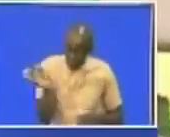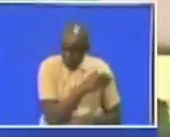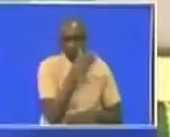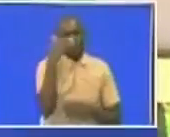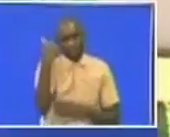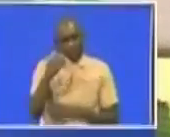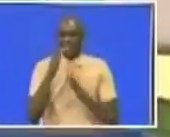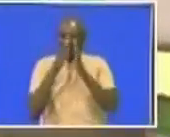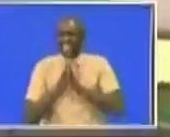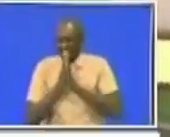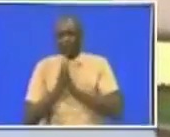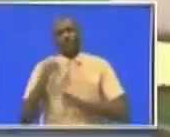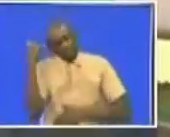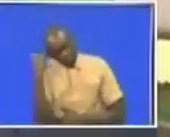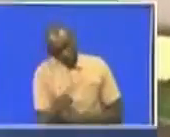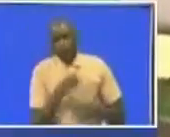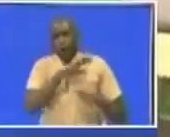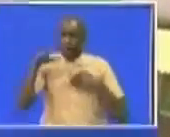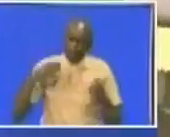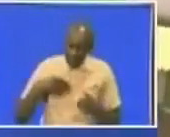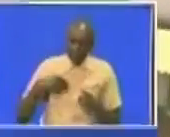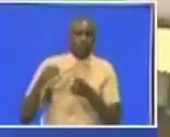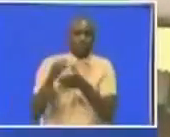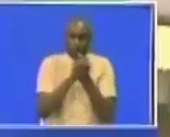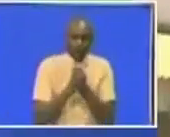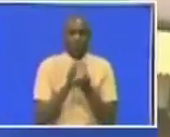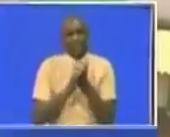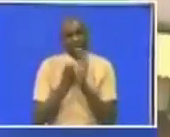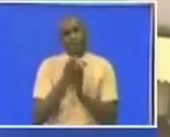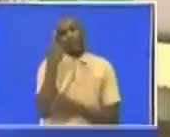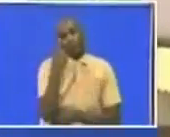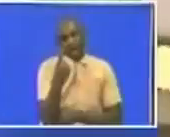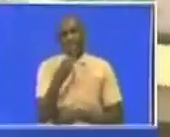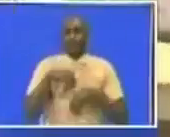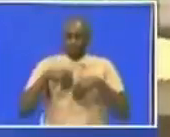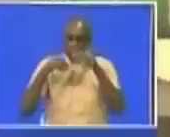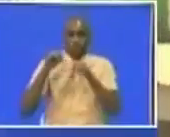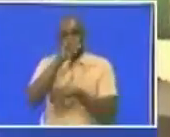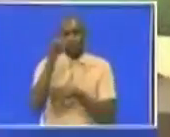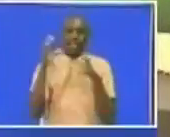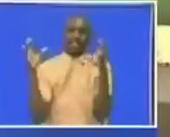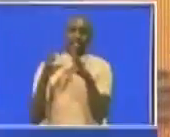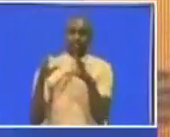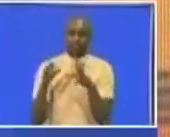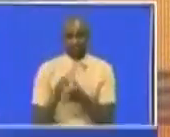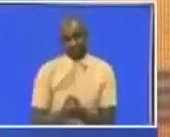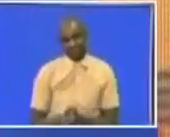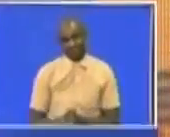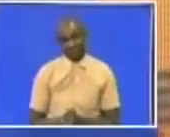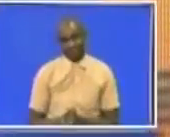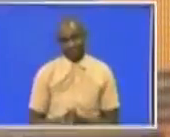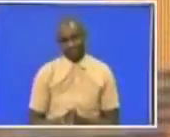ya dini, sisi wote tutaungana nyuma ya chama ya Jubilee.